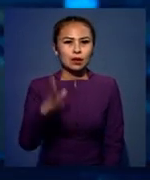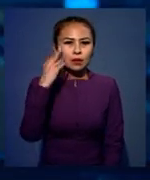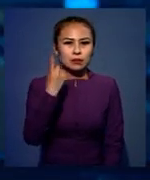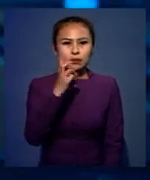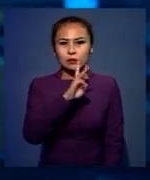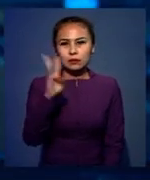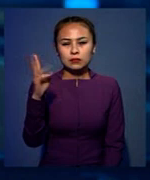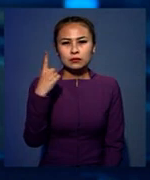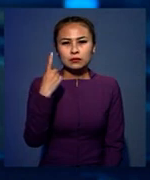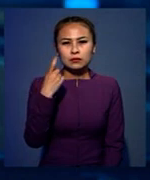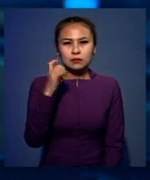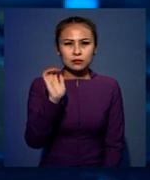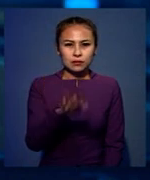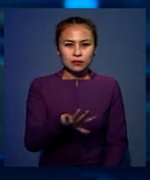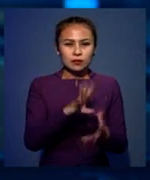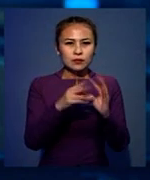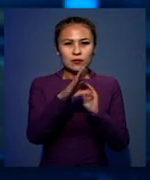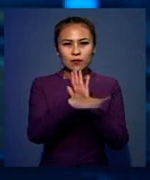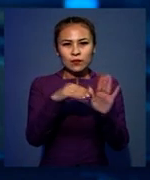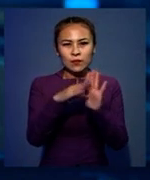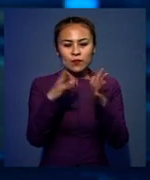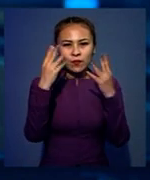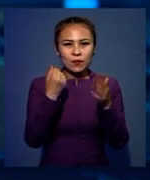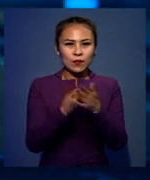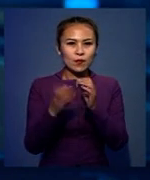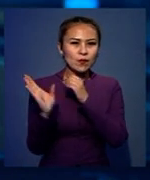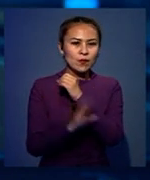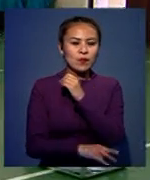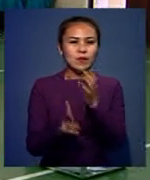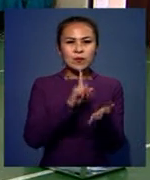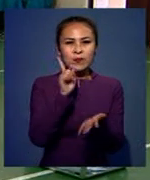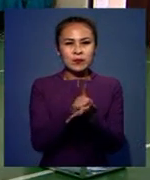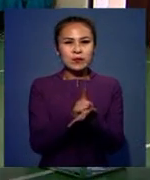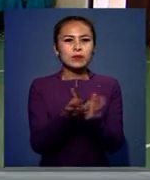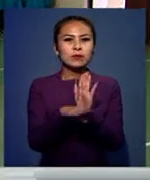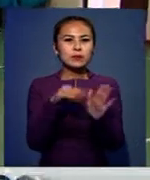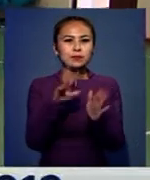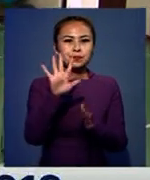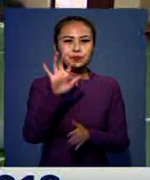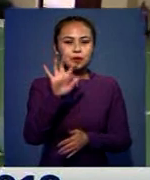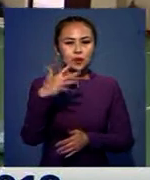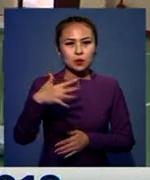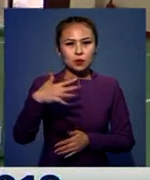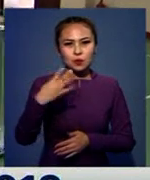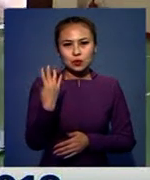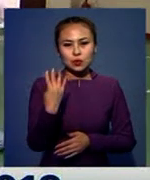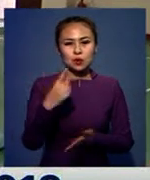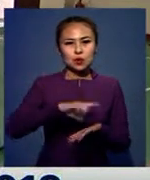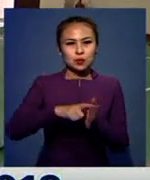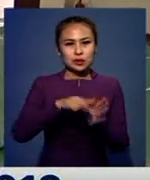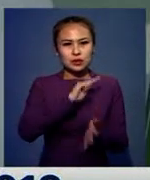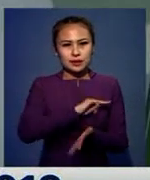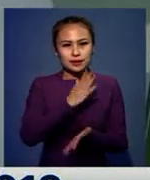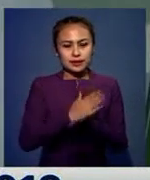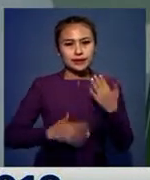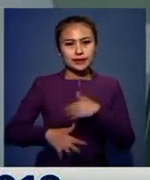Алматыда 1 миллион 100 мыңнан аса адам сайлау күнінің соңына дейін дауыс беру тиіс. Сайлаушылар үшін 554 сайлау учаскесі жұмыс